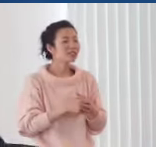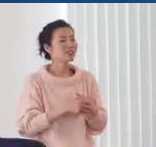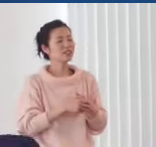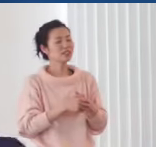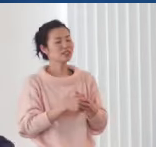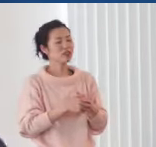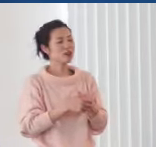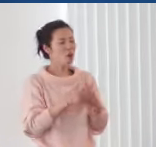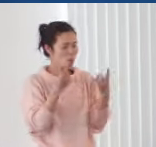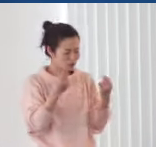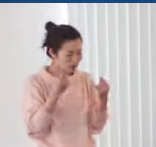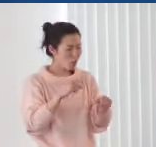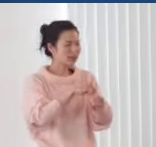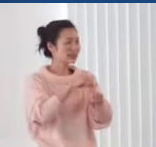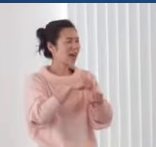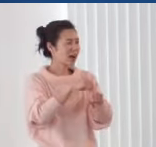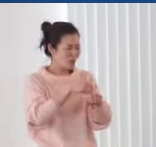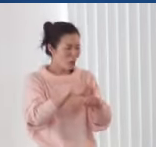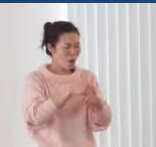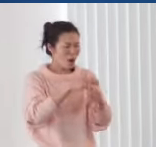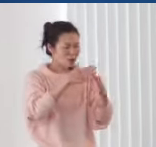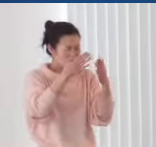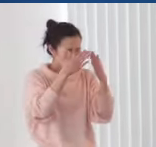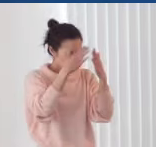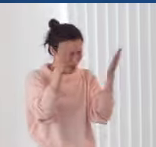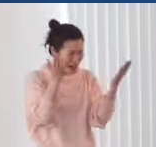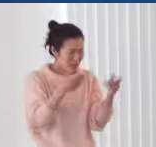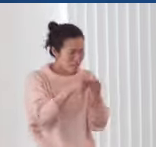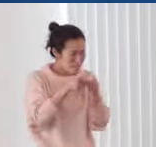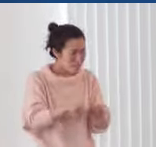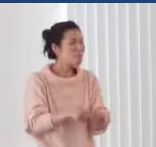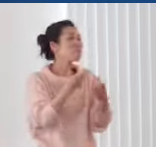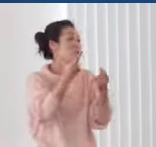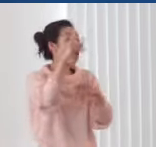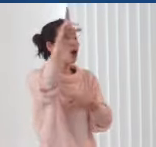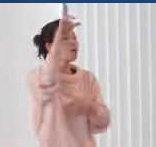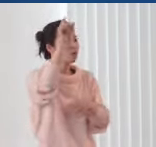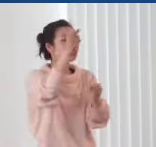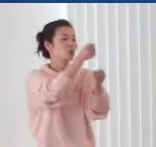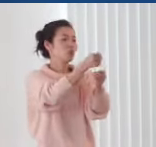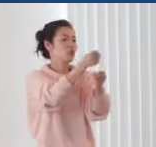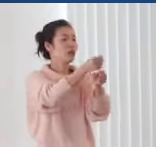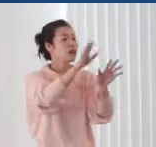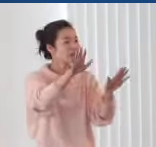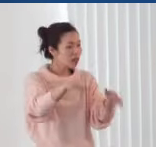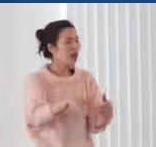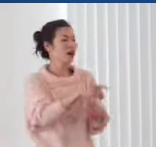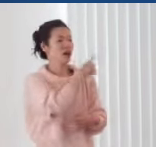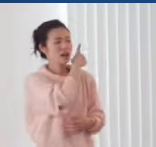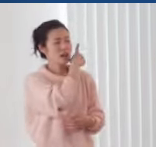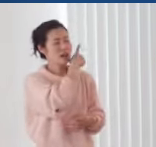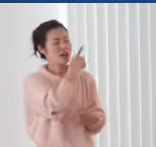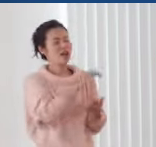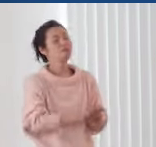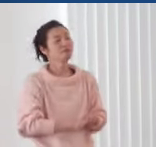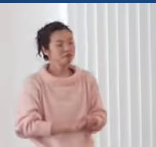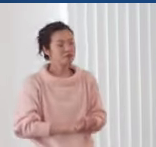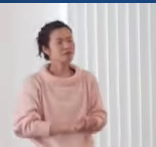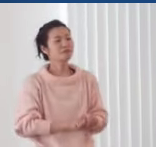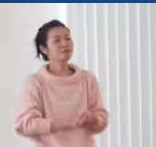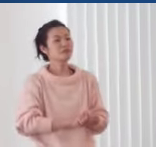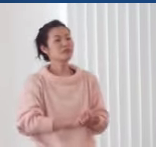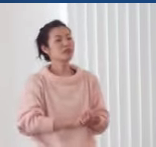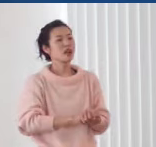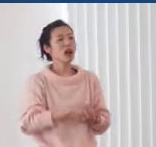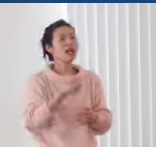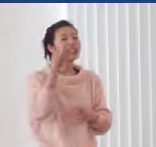られたものであるということを、覚えてください。時間も神が創造されたものであります。光を